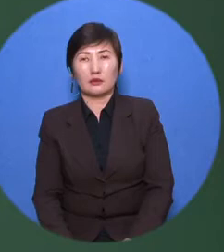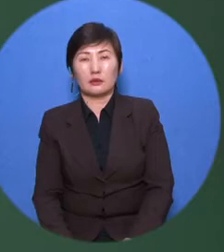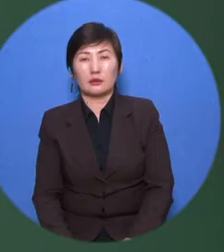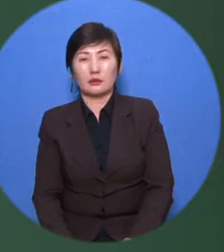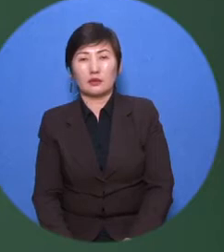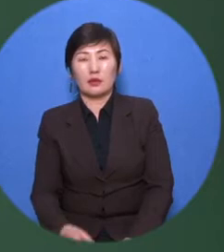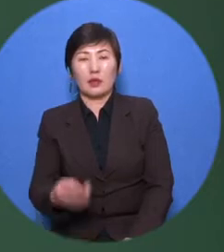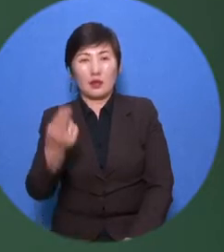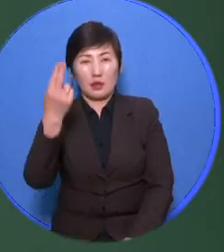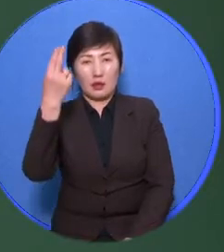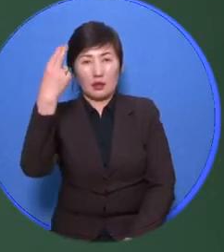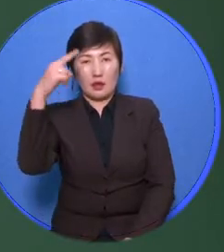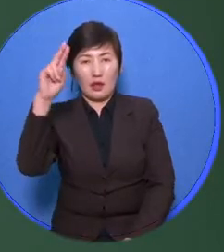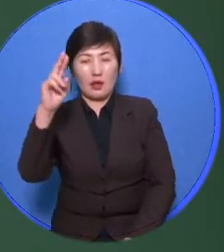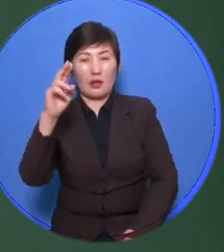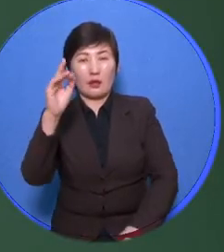Д цэг тэмдэглэе.